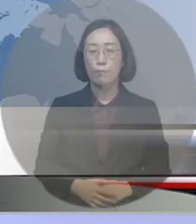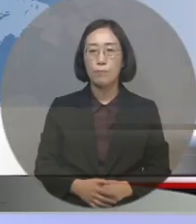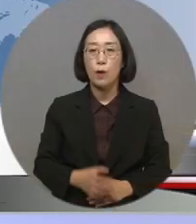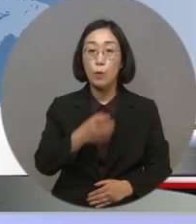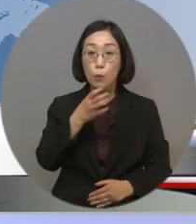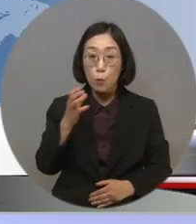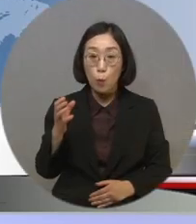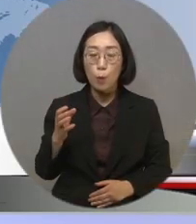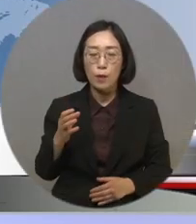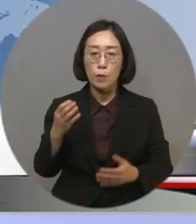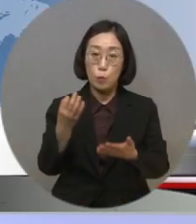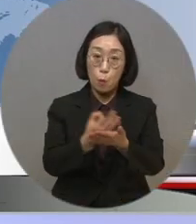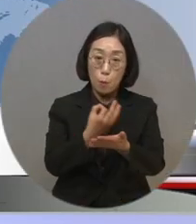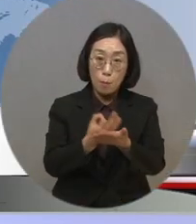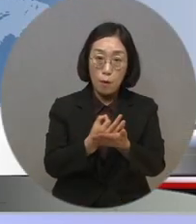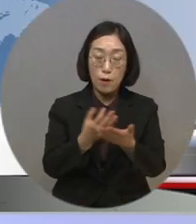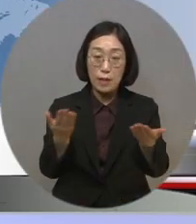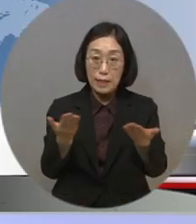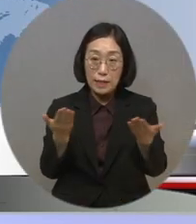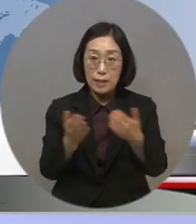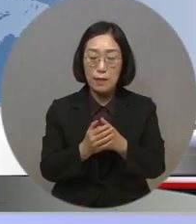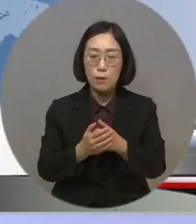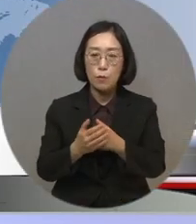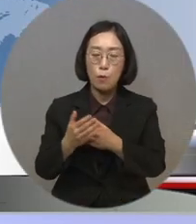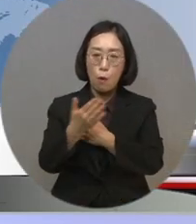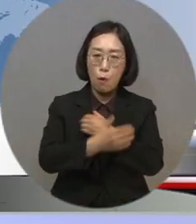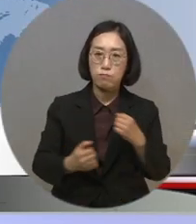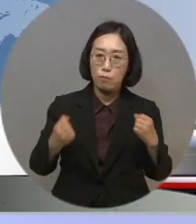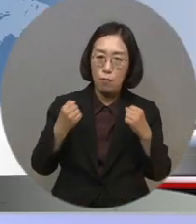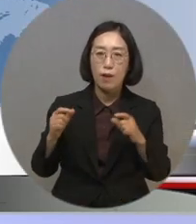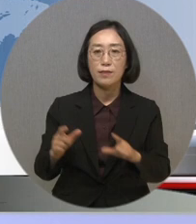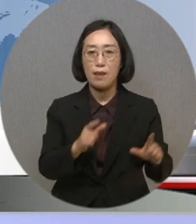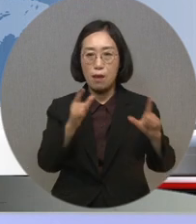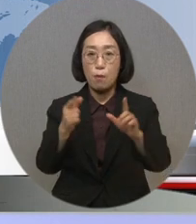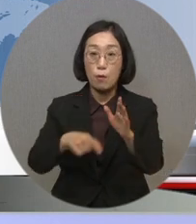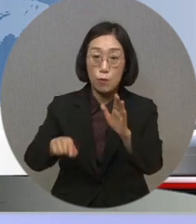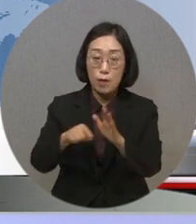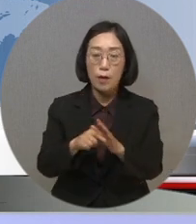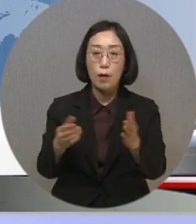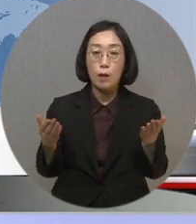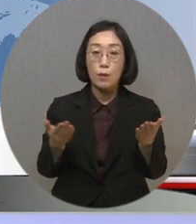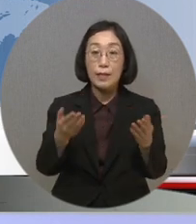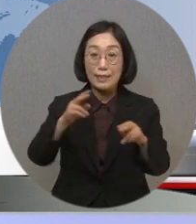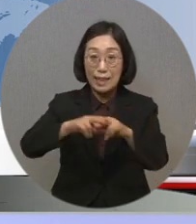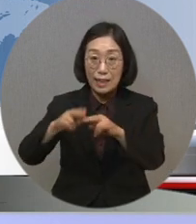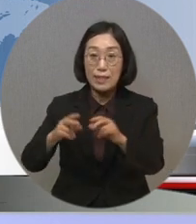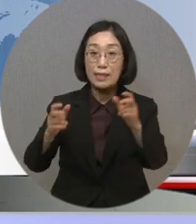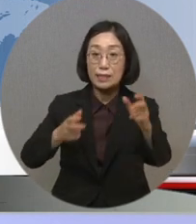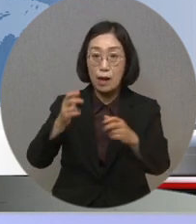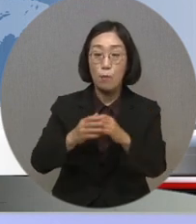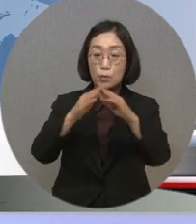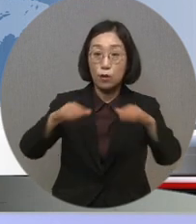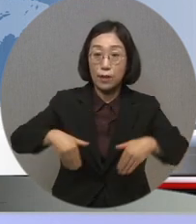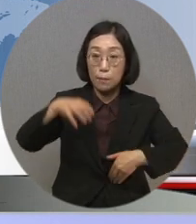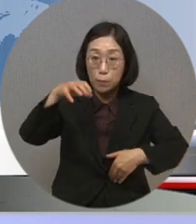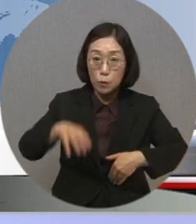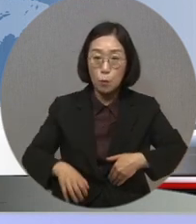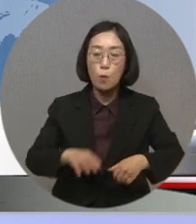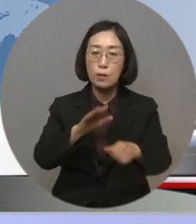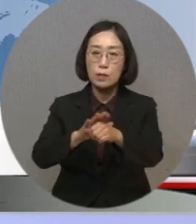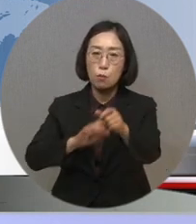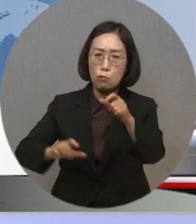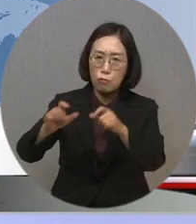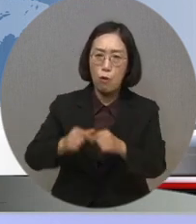어르신들의 경제 활동을 지원하고 활력 있는 노후를 만들기 위한 노인일자리 사업에 전라남도가 내년도 지원